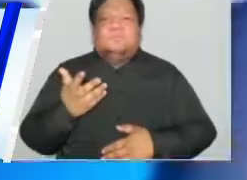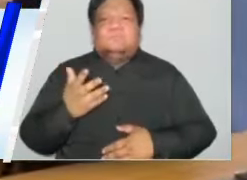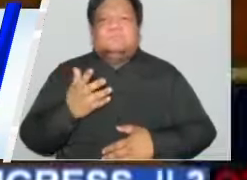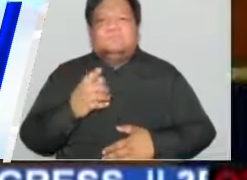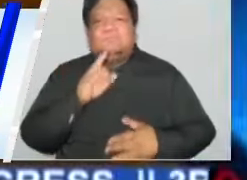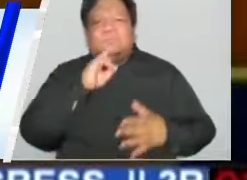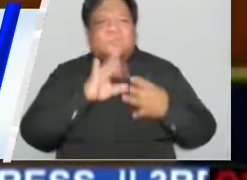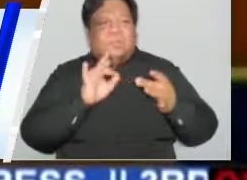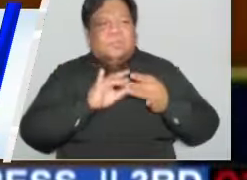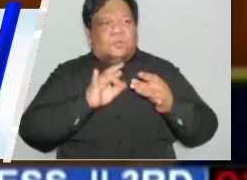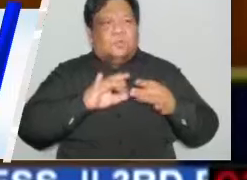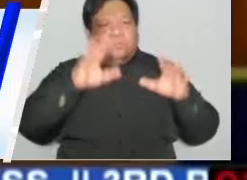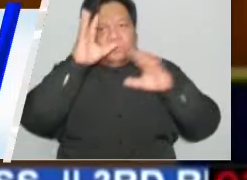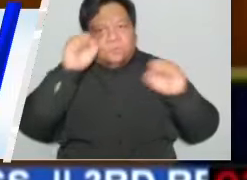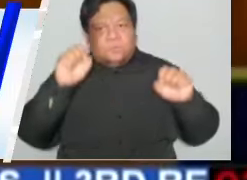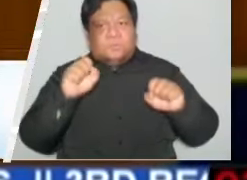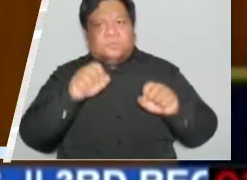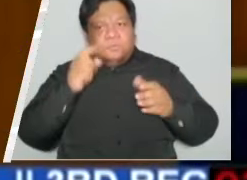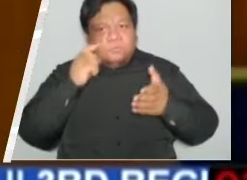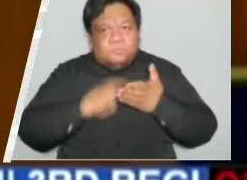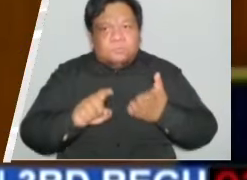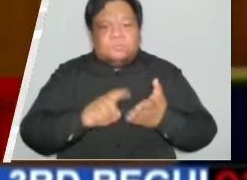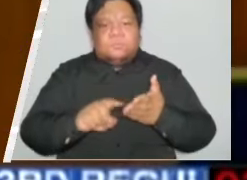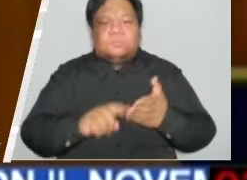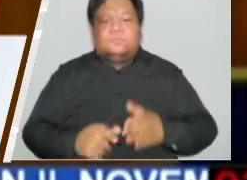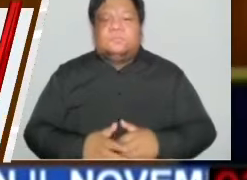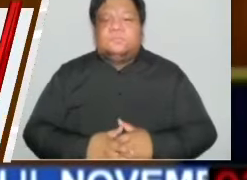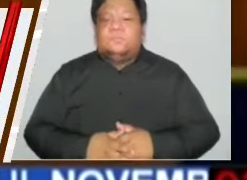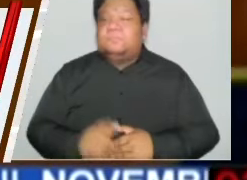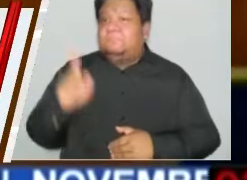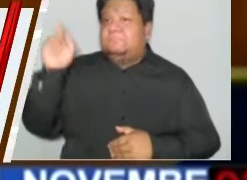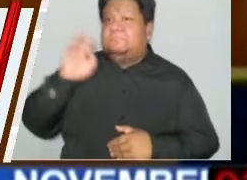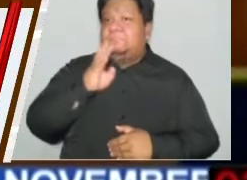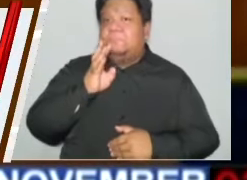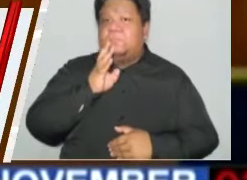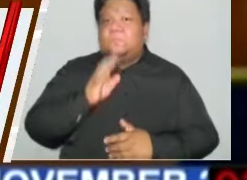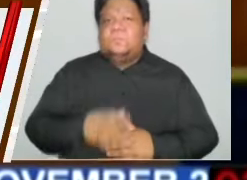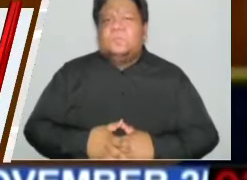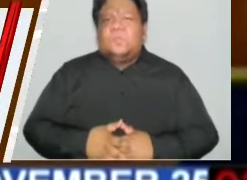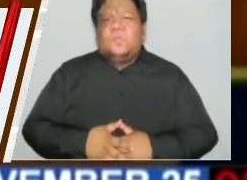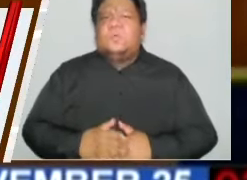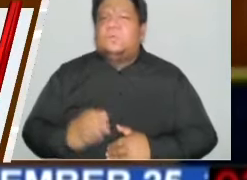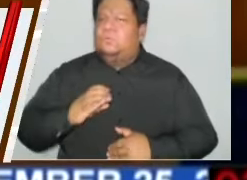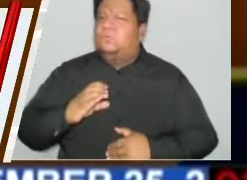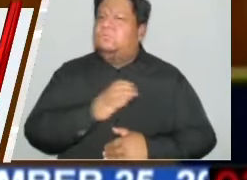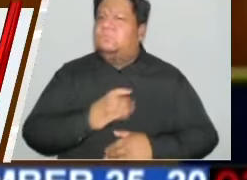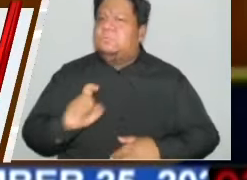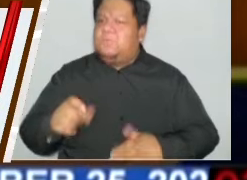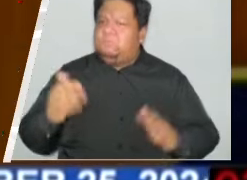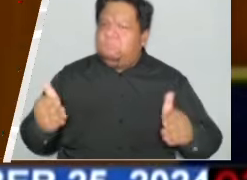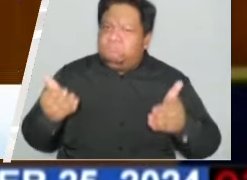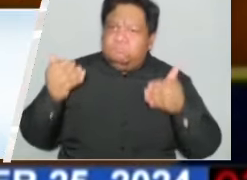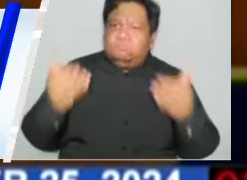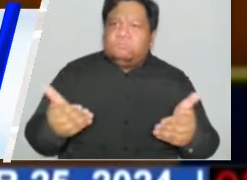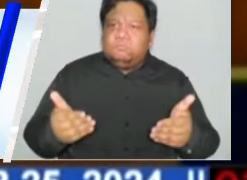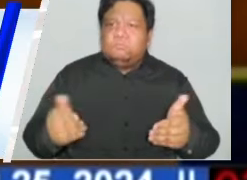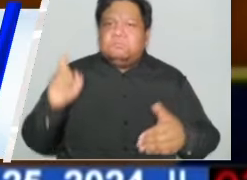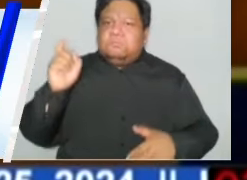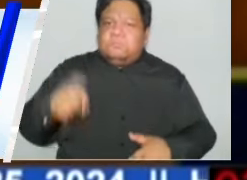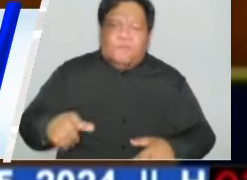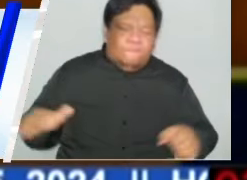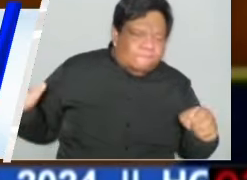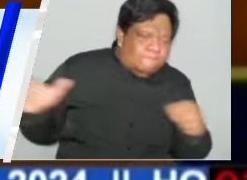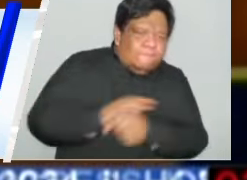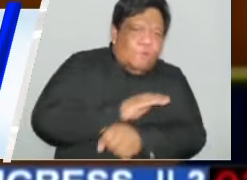mapanagot siya. The House must take immediate action. We must call for a full investigation into